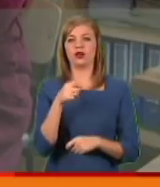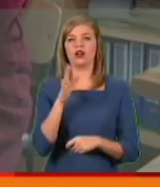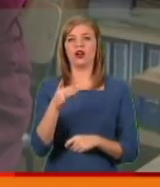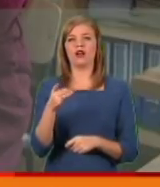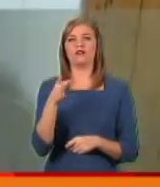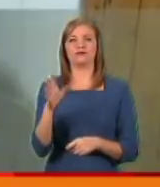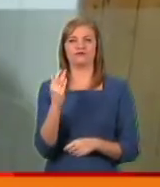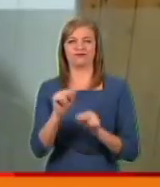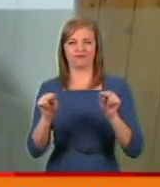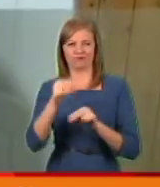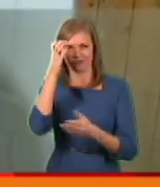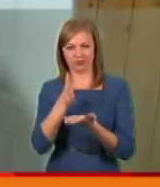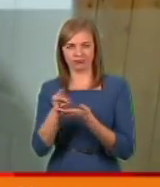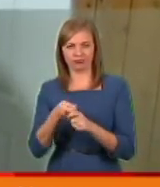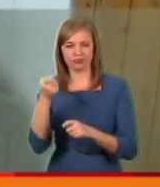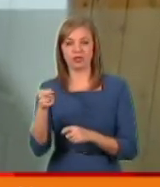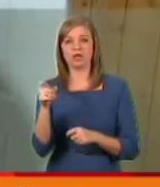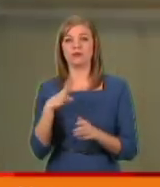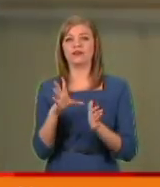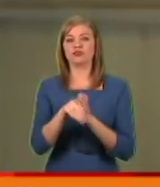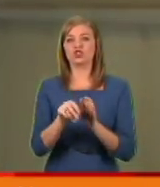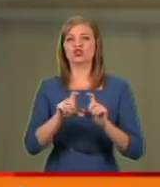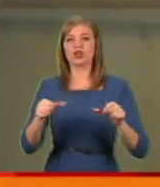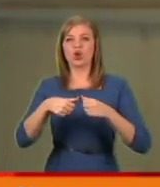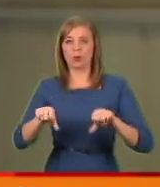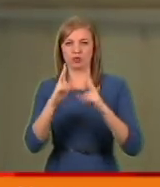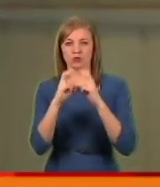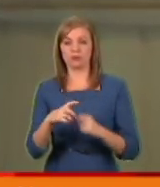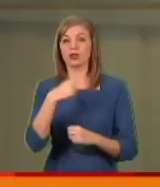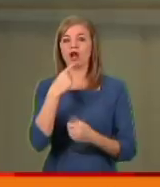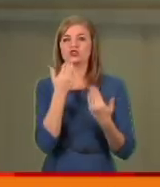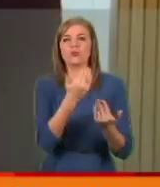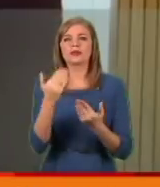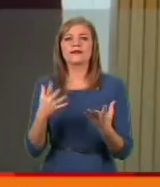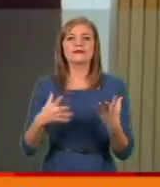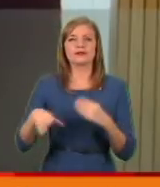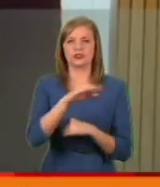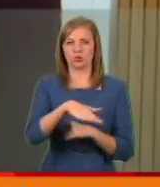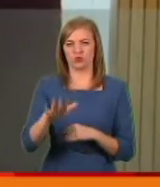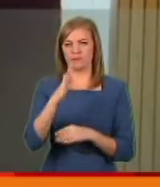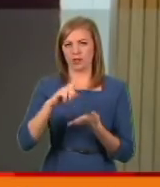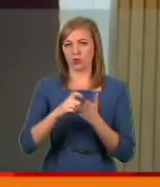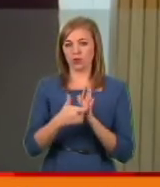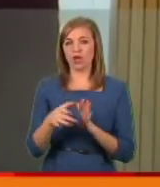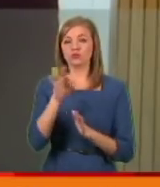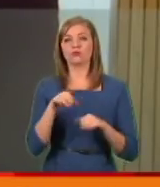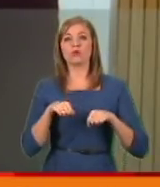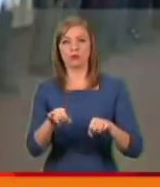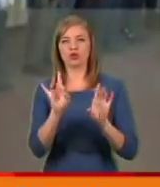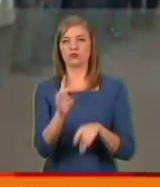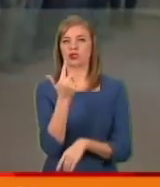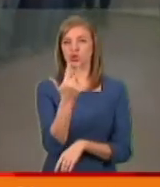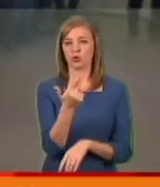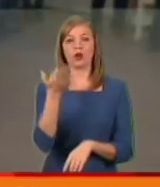Заявлення в районну писали. Євген Варлан був у складі шкільної комісії з розслідування. Каже, опитав усіх учнів 5 класу. Про побиття розповіли